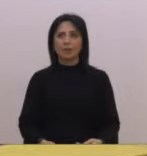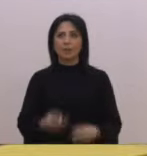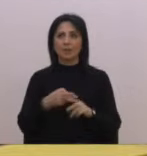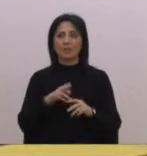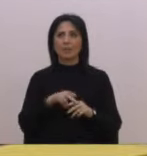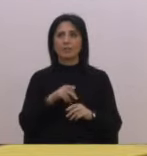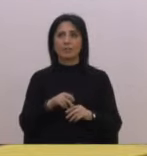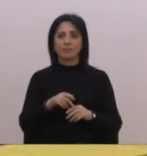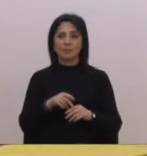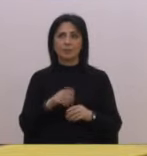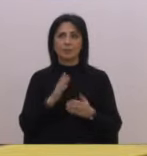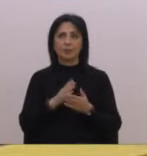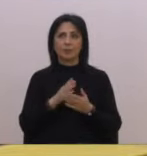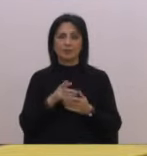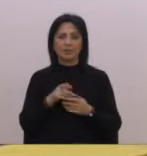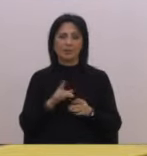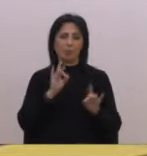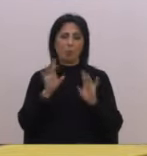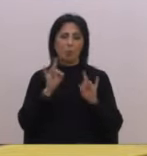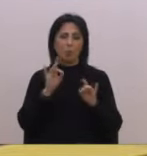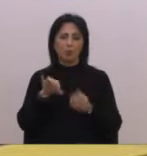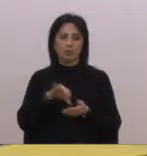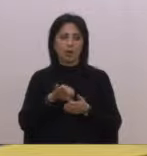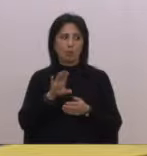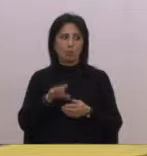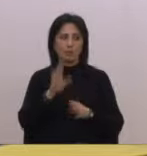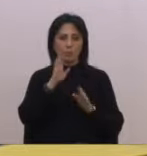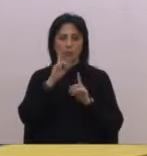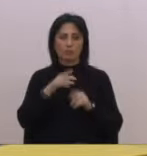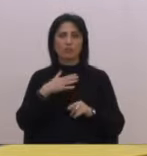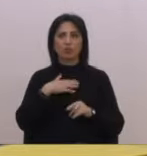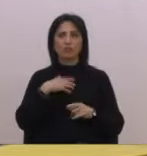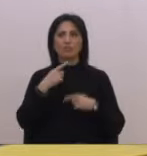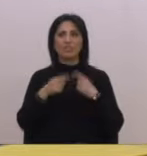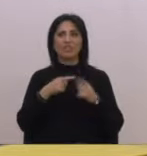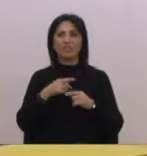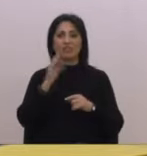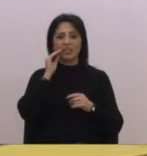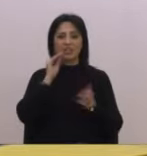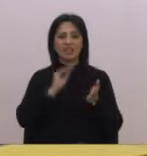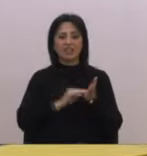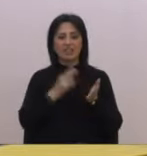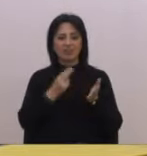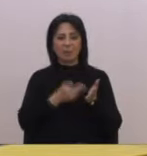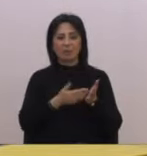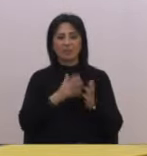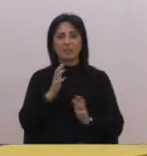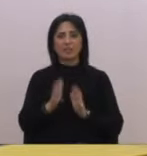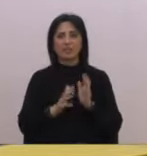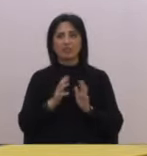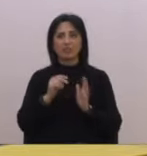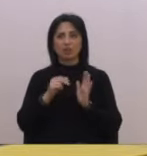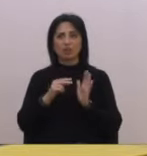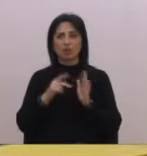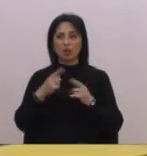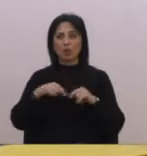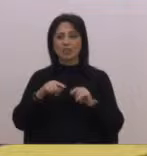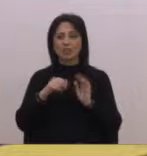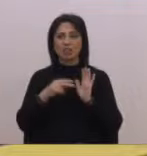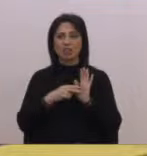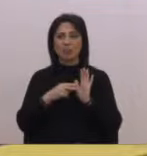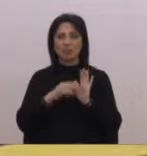ეს არის მორიგი პოპულისტური გამოსვლა, ბუნებრივია ჩვენ საუბრობთ რიცხვებით, ჩვენ საუბრობთ საერთაშორისო